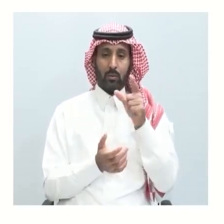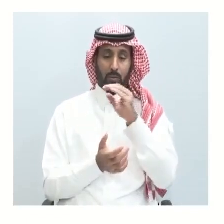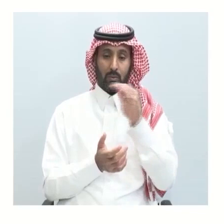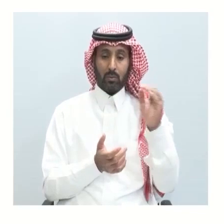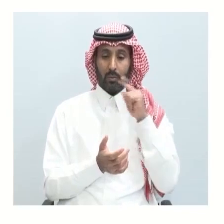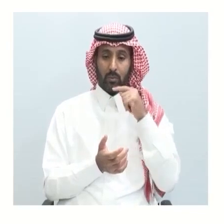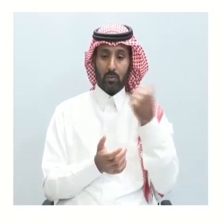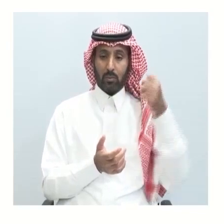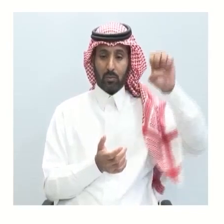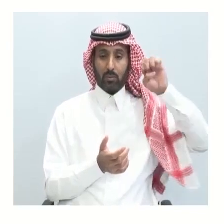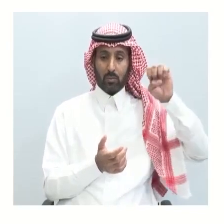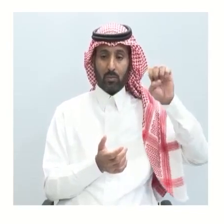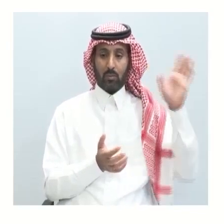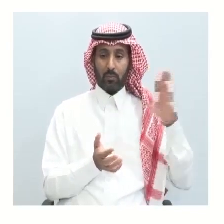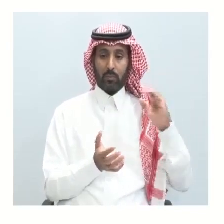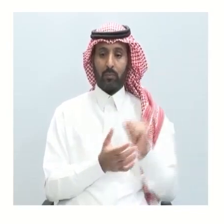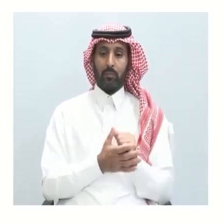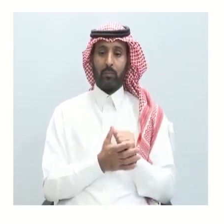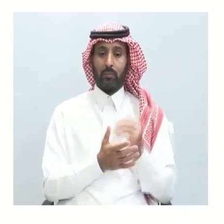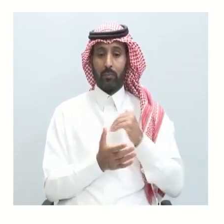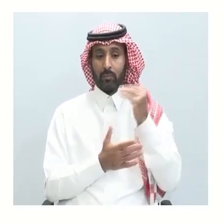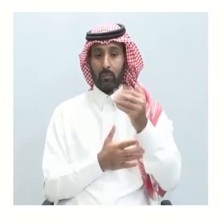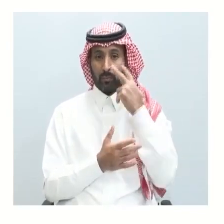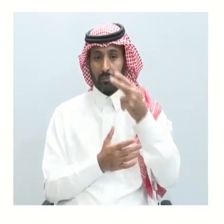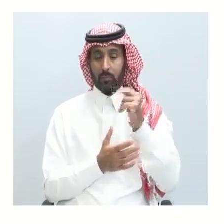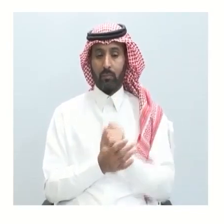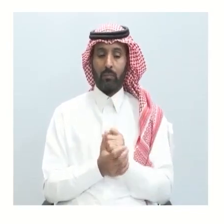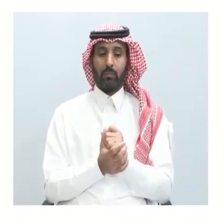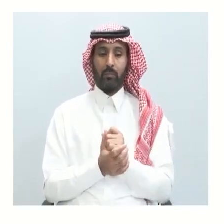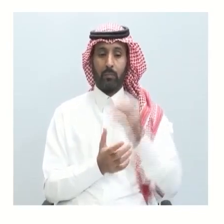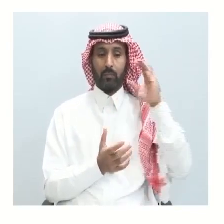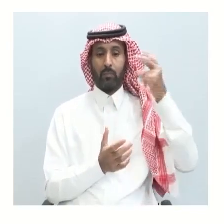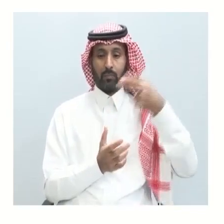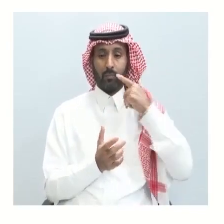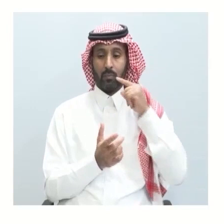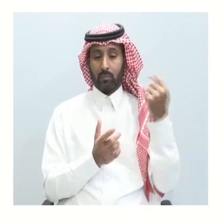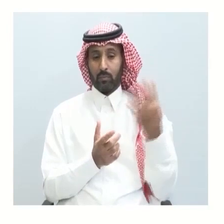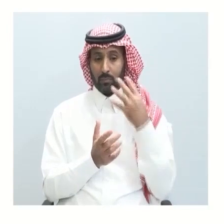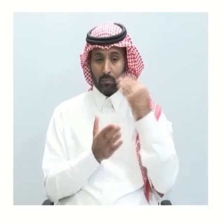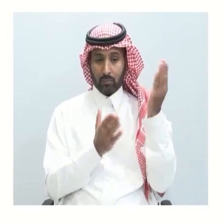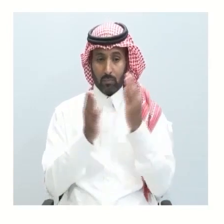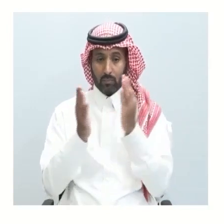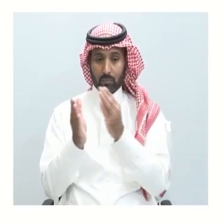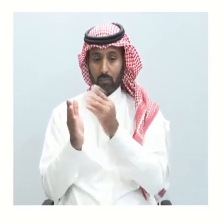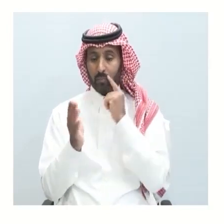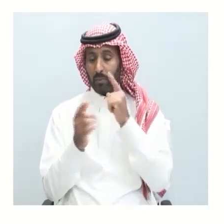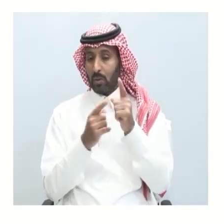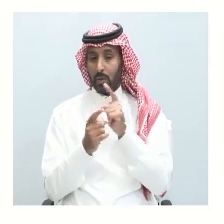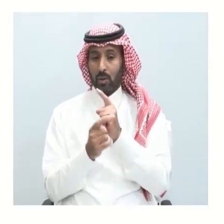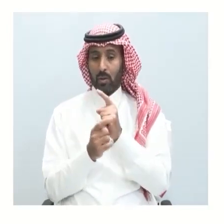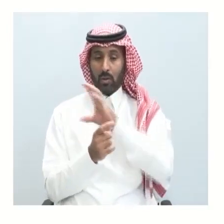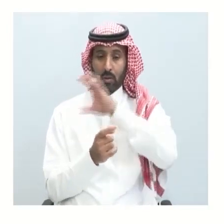أيضا في الفقرة التي تليها، انظر، حالة فيزيائية، كلها الحالة